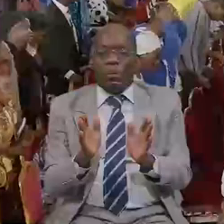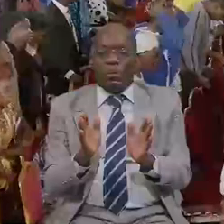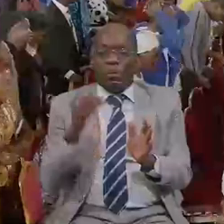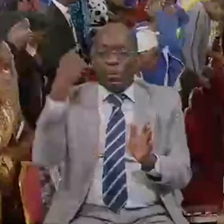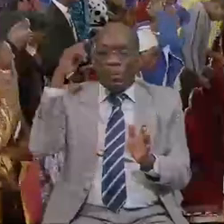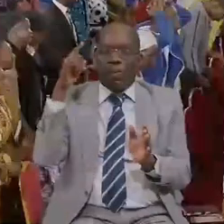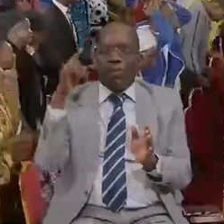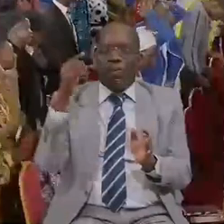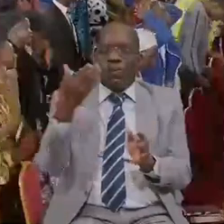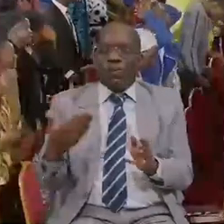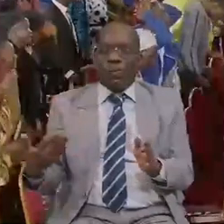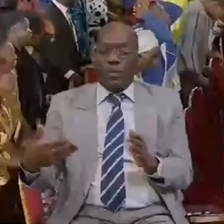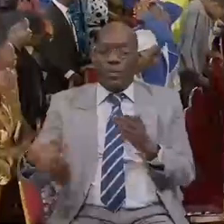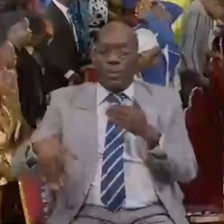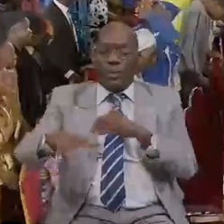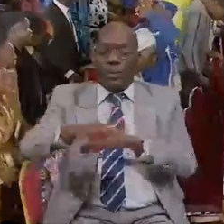Demande des choses